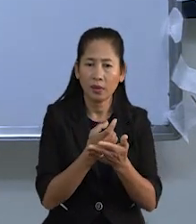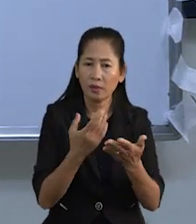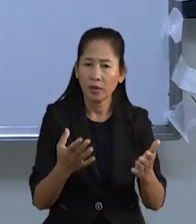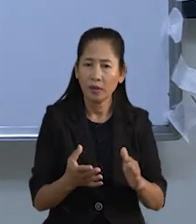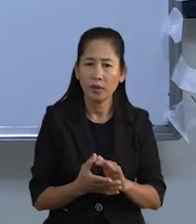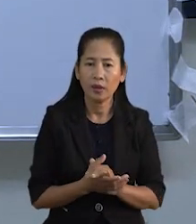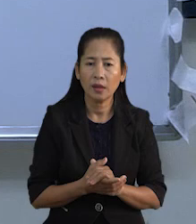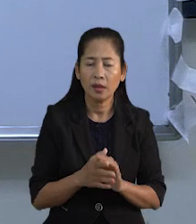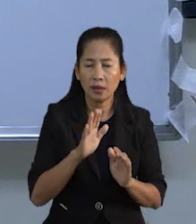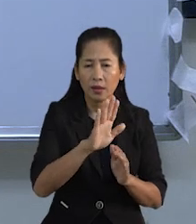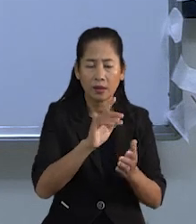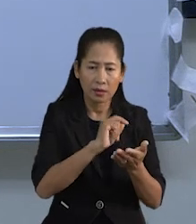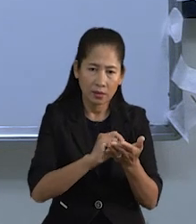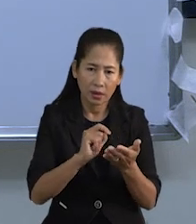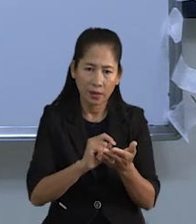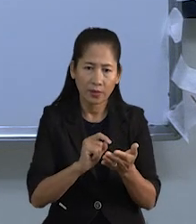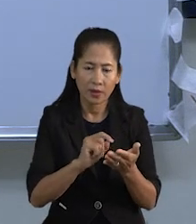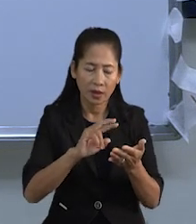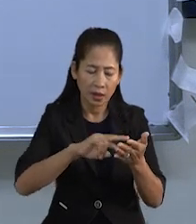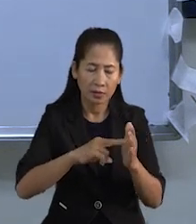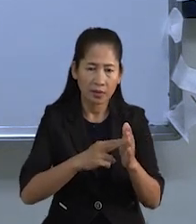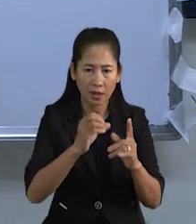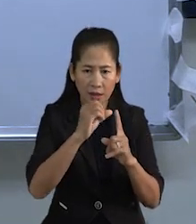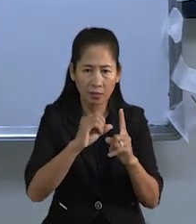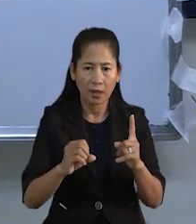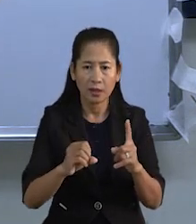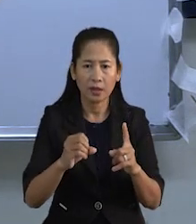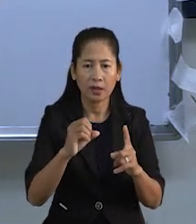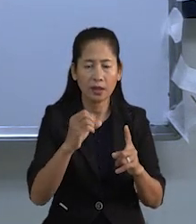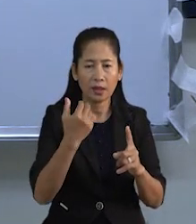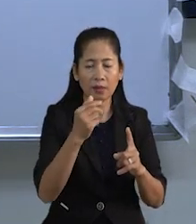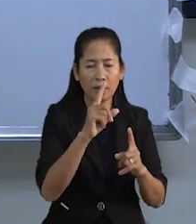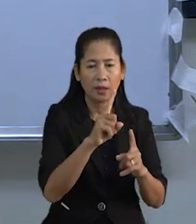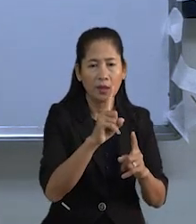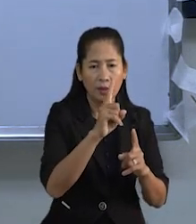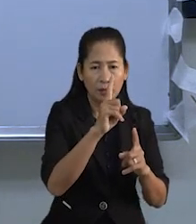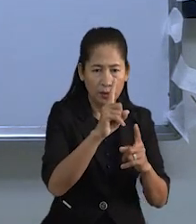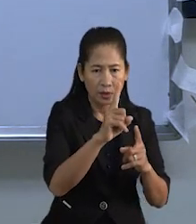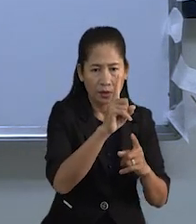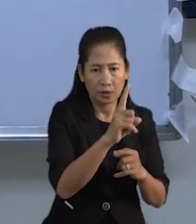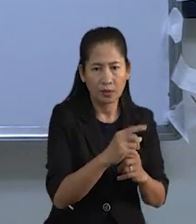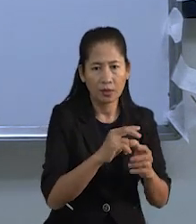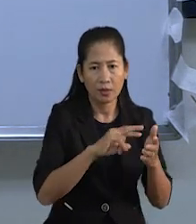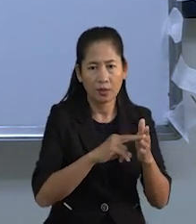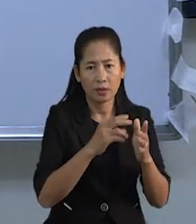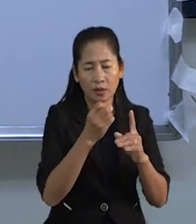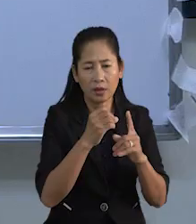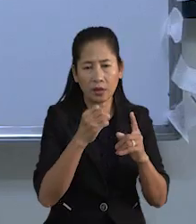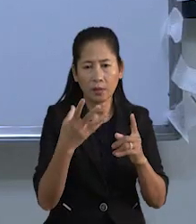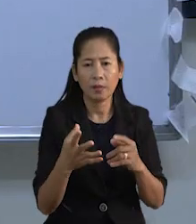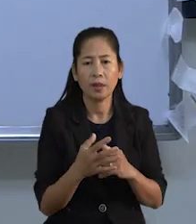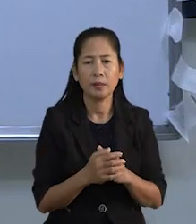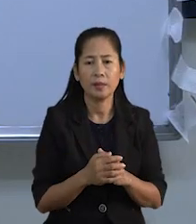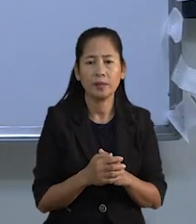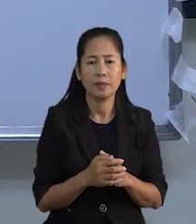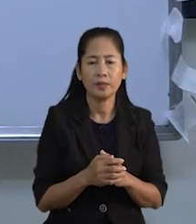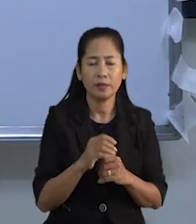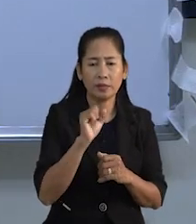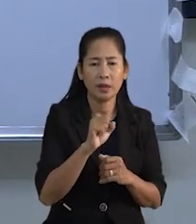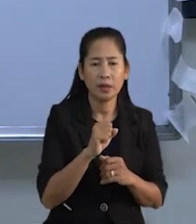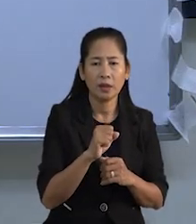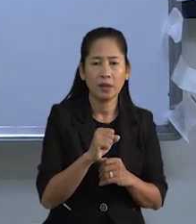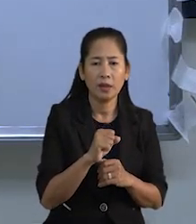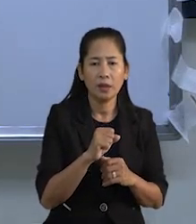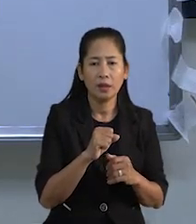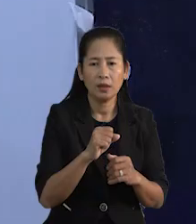នកូនត្រូវសរសេរខ្លឹមសារនៃលបាស់ទីប៉ុន្មានមុនហើយបន្ទាប់មកសរសេរខ្លឹមសារនៃលបាស់ទីប៉ុន្មានទៀតបា